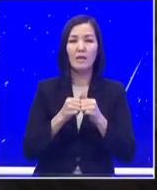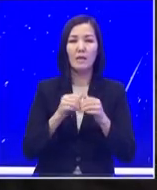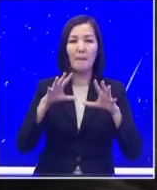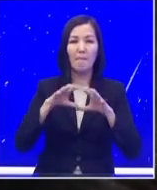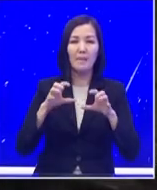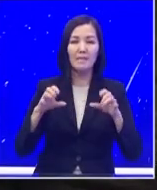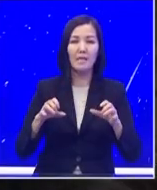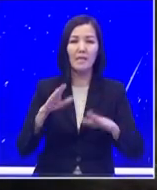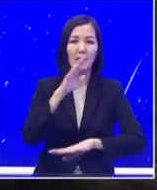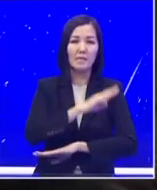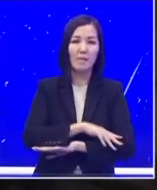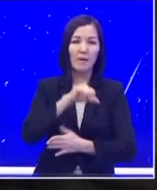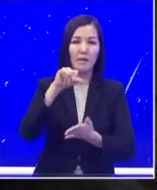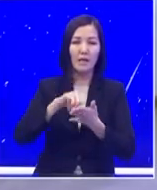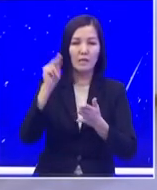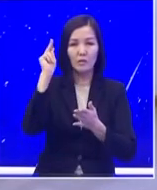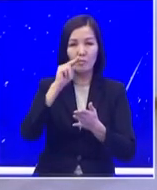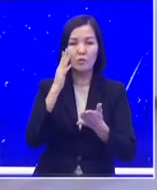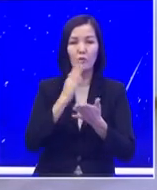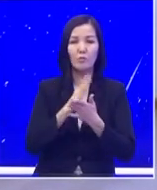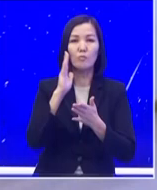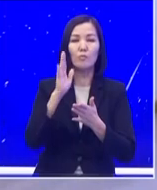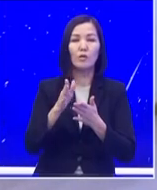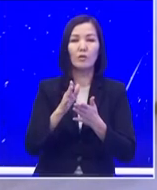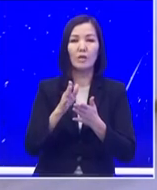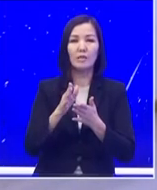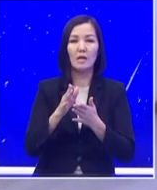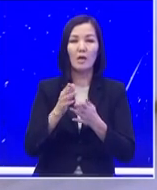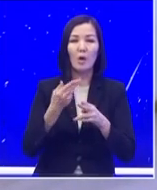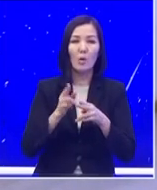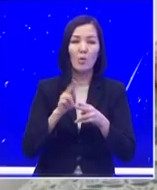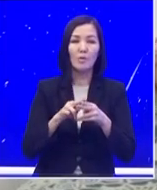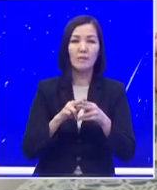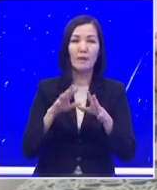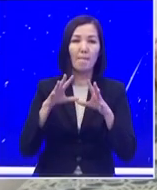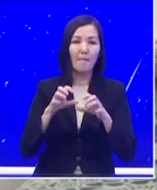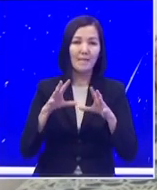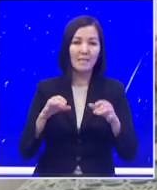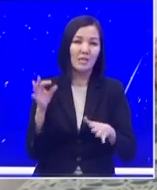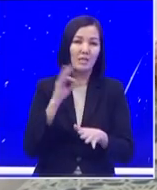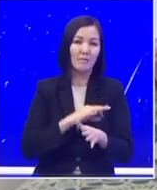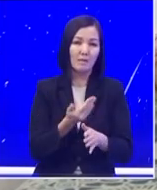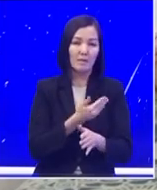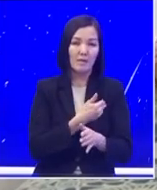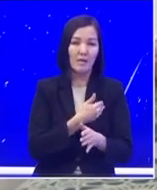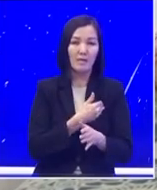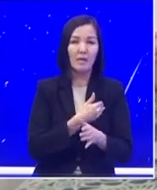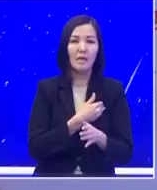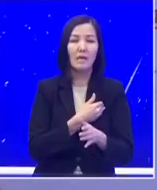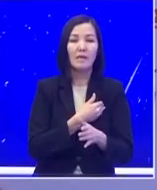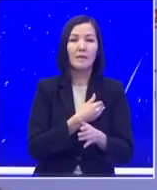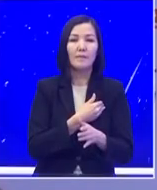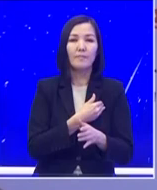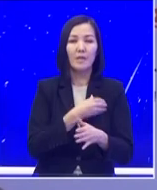қатысып, осы саланың қыр-сырын үйреніп жүр. Болашақта маман атанып, осы кәсіп арқылы тыйын тебен тапсам дейді. Сонымен қатар